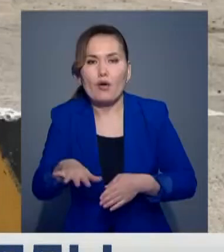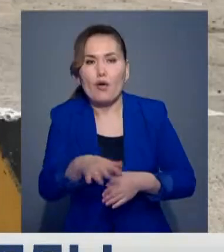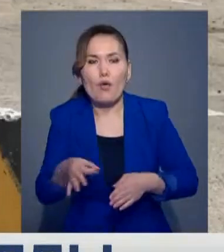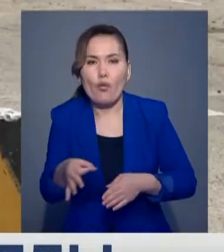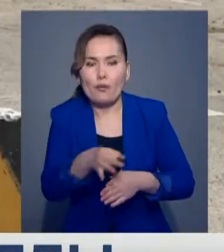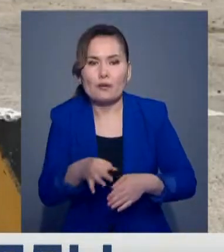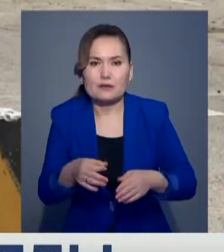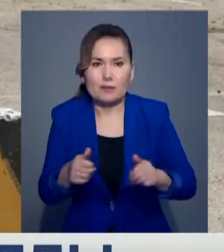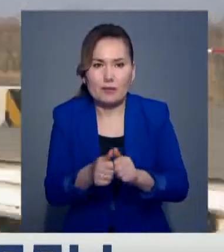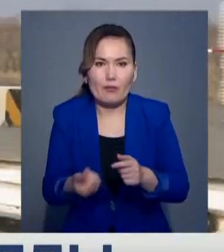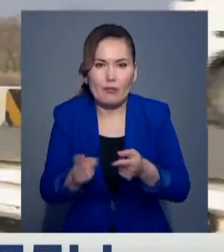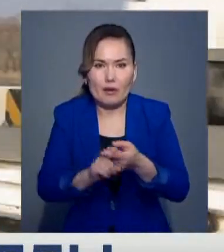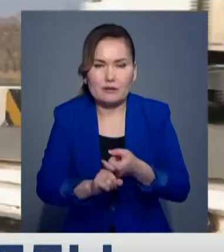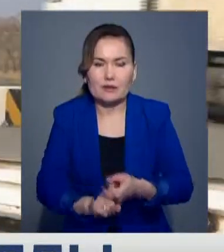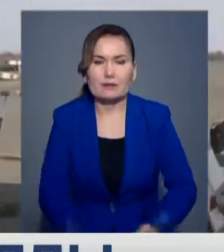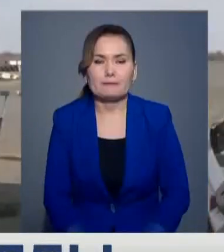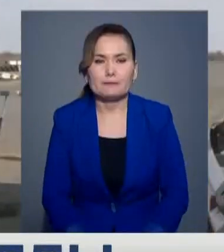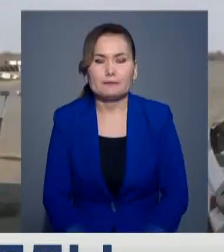байланыстырады.